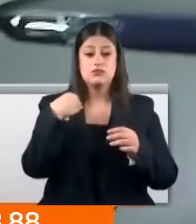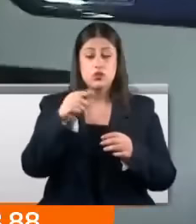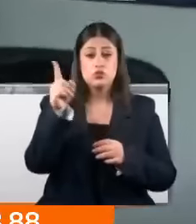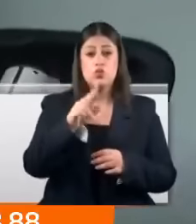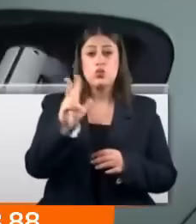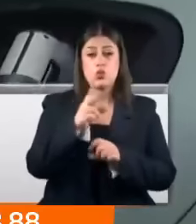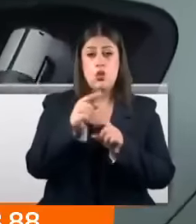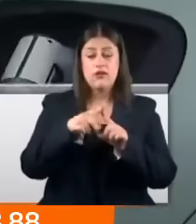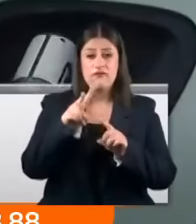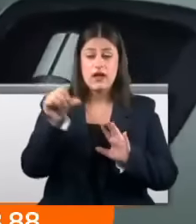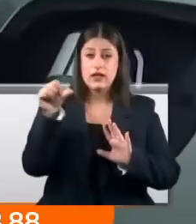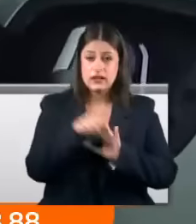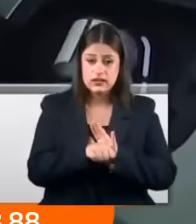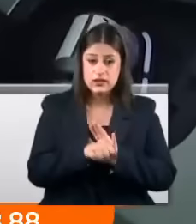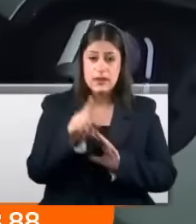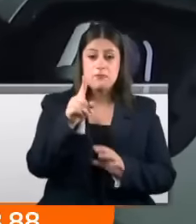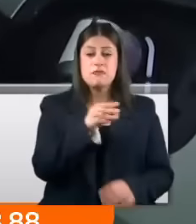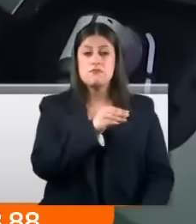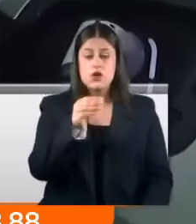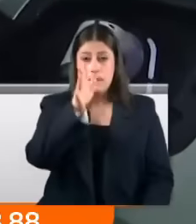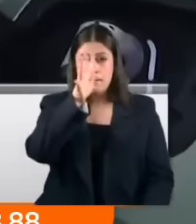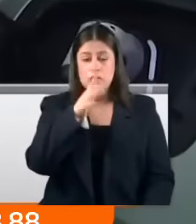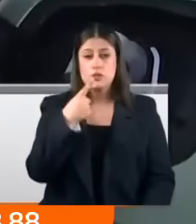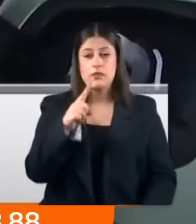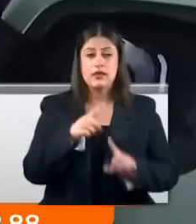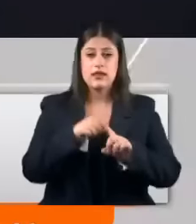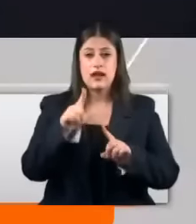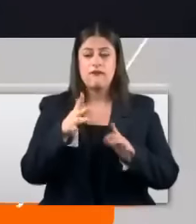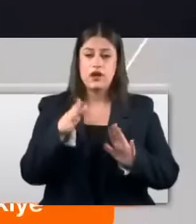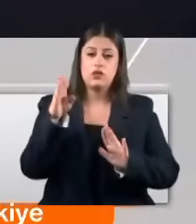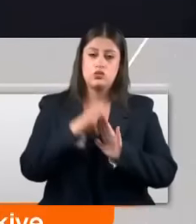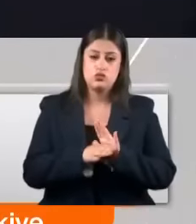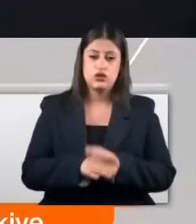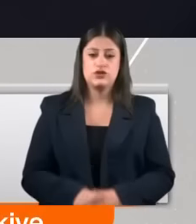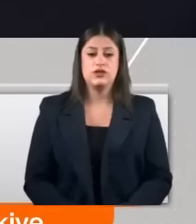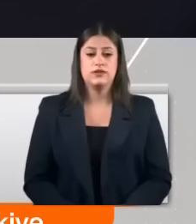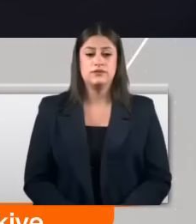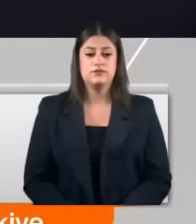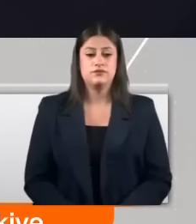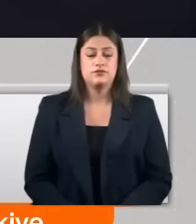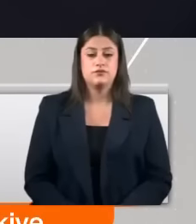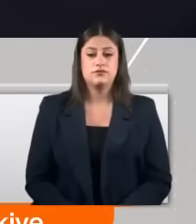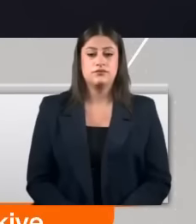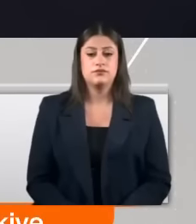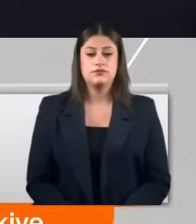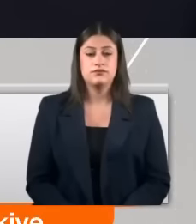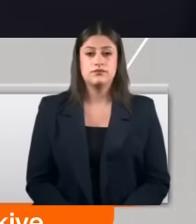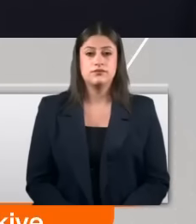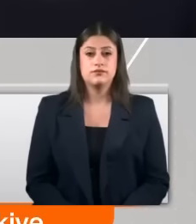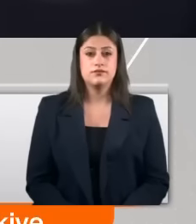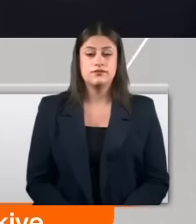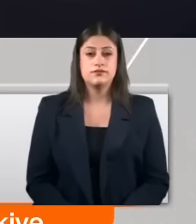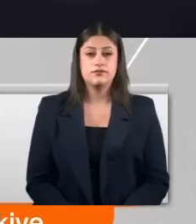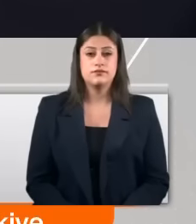%30 ÖTV indirimiyle 1 milyon 500 bin lira seviyesine düşecek. 1 milyon 350'nin altında vergisiz fiyat olduğu için %30